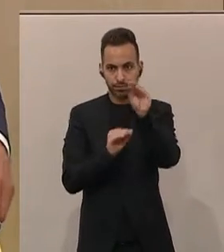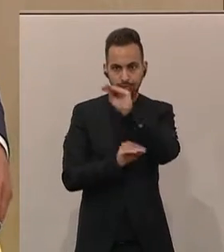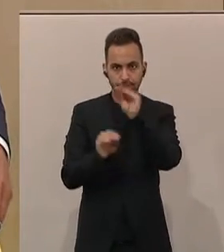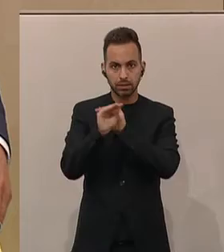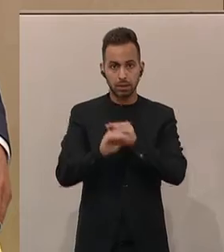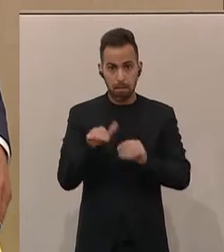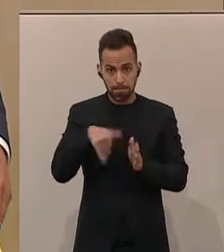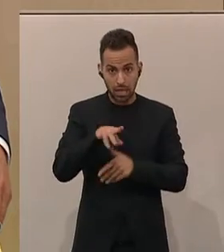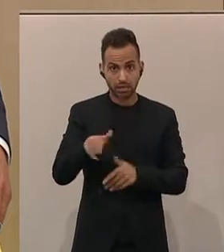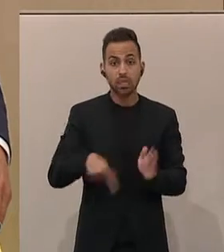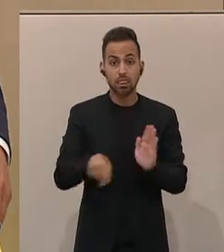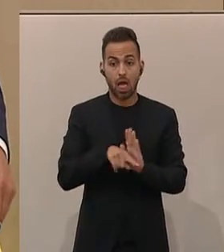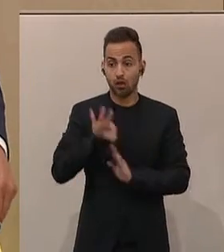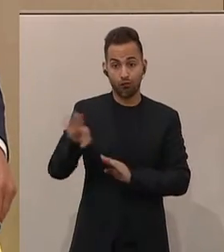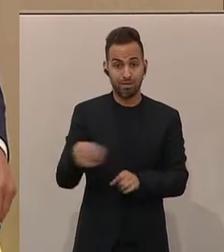Mitarbeiter.